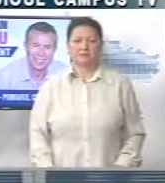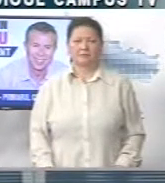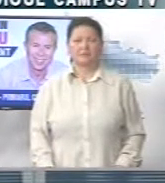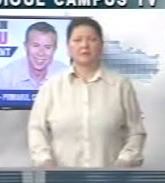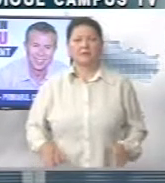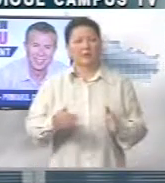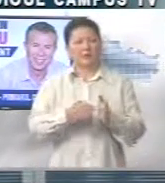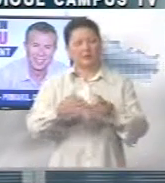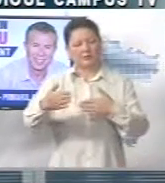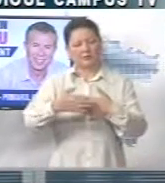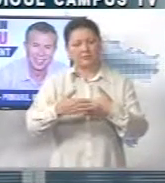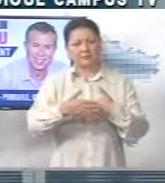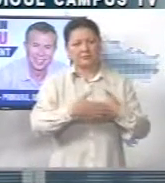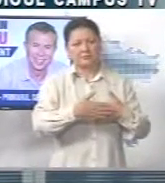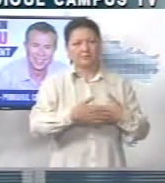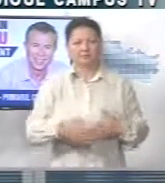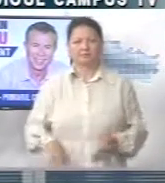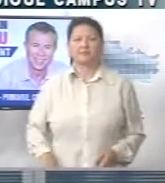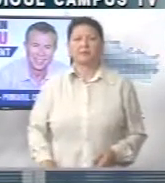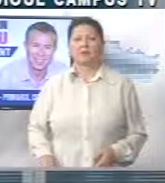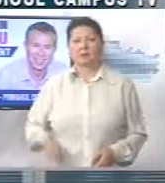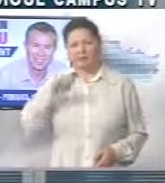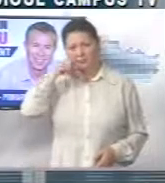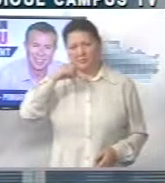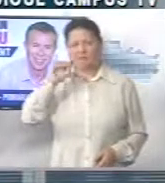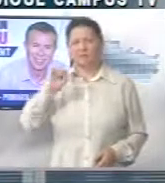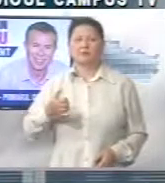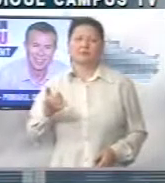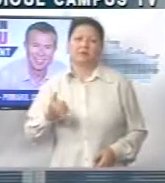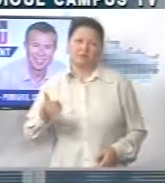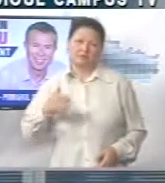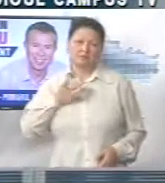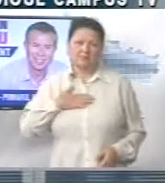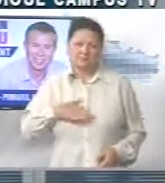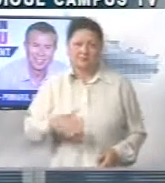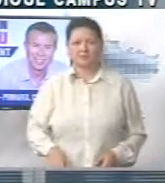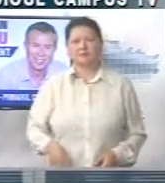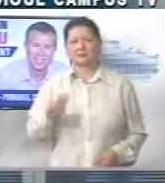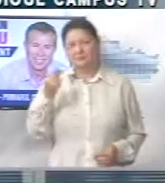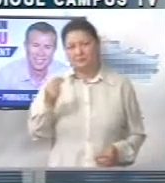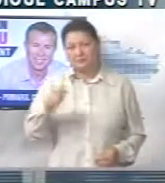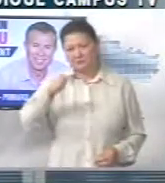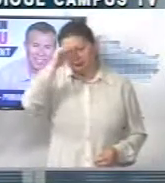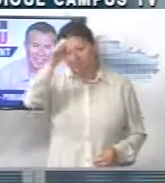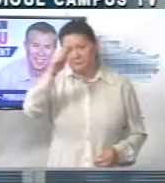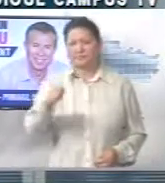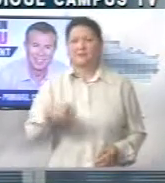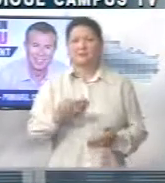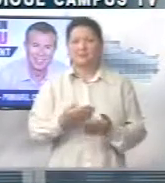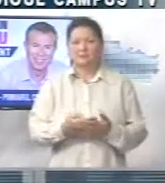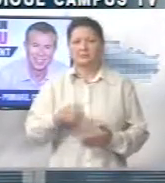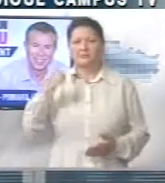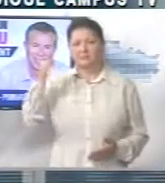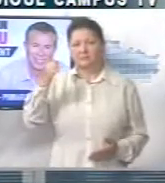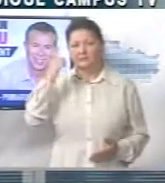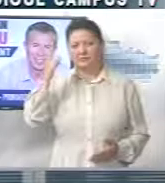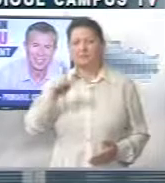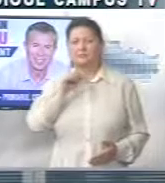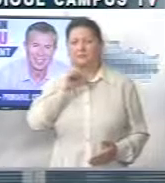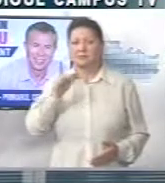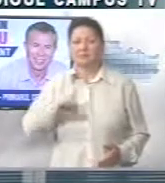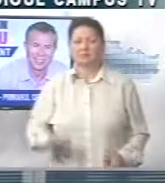anumite persoane, oameni specialiști, oameni profesioniști, oameni până la unul care și își doresc să facă anumite lucruri pentru oraș în segmentul de care